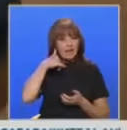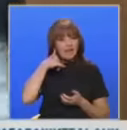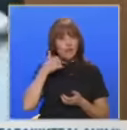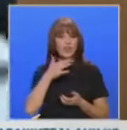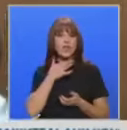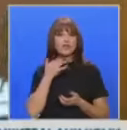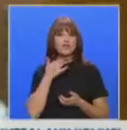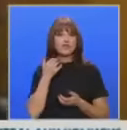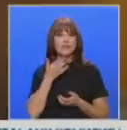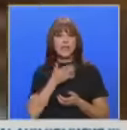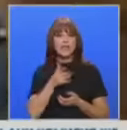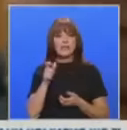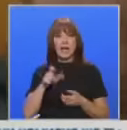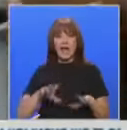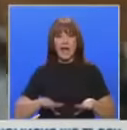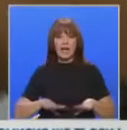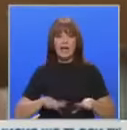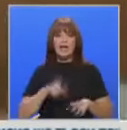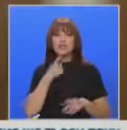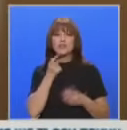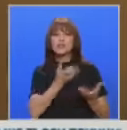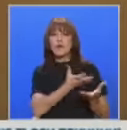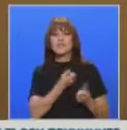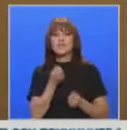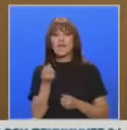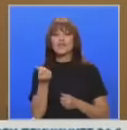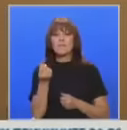Защо взехте парите на сирийския